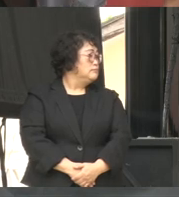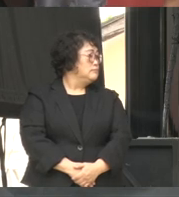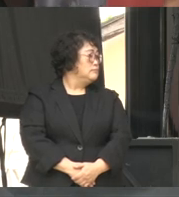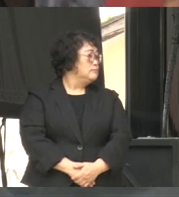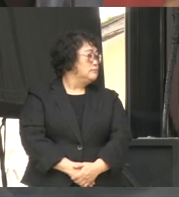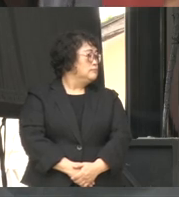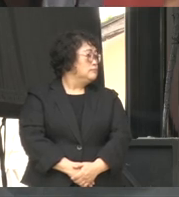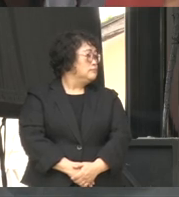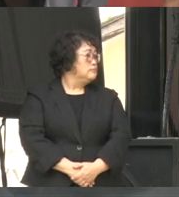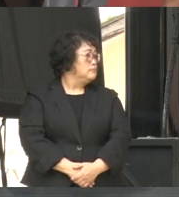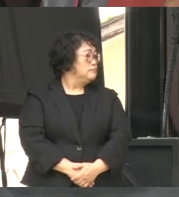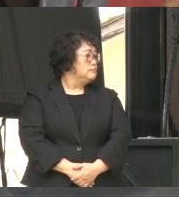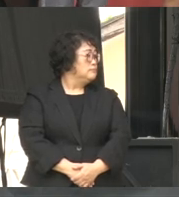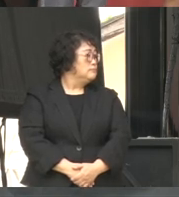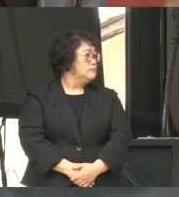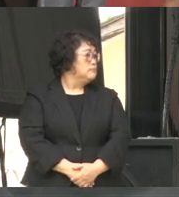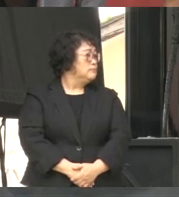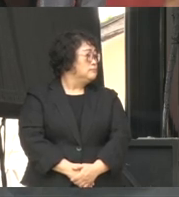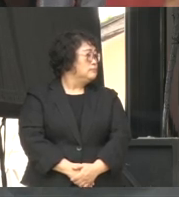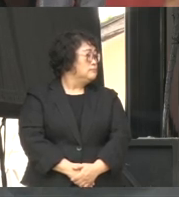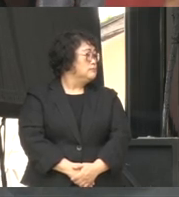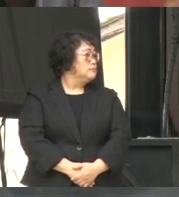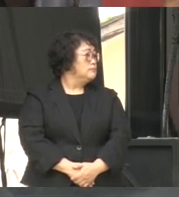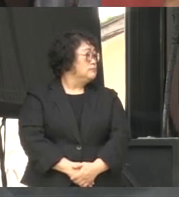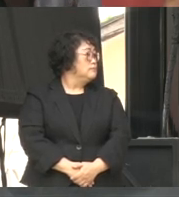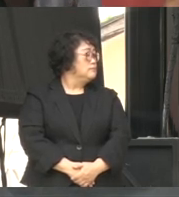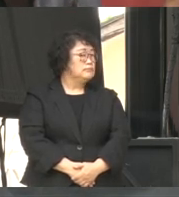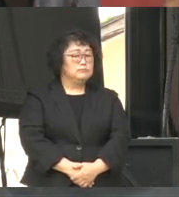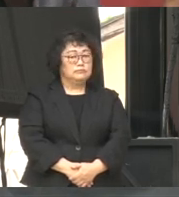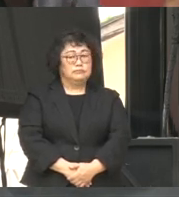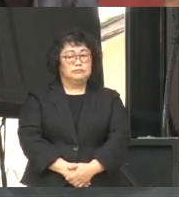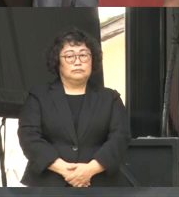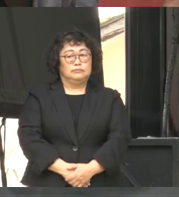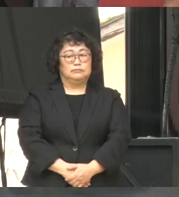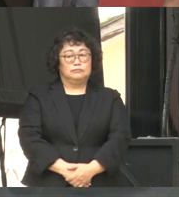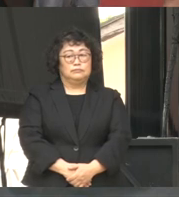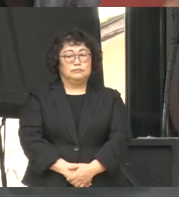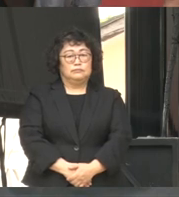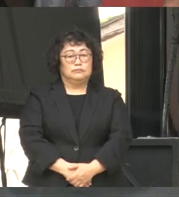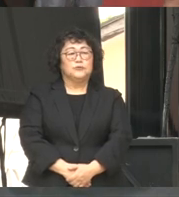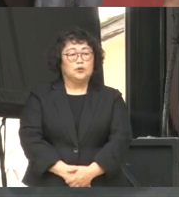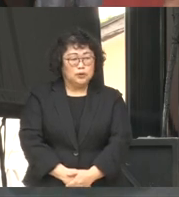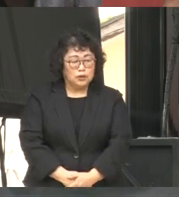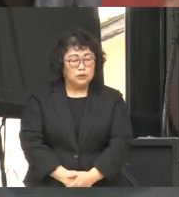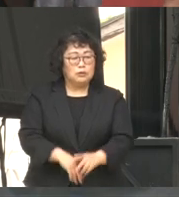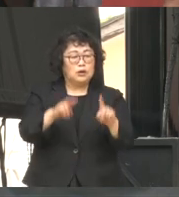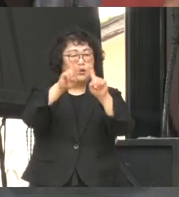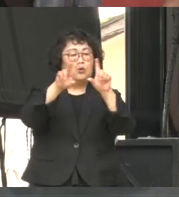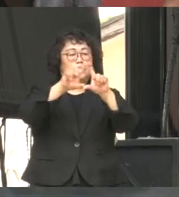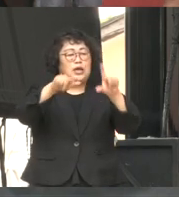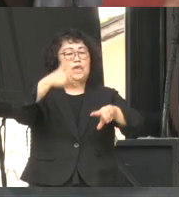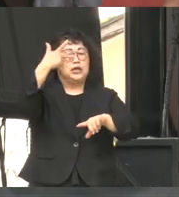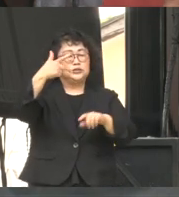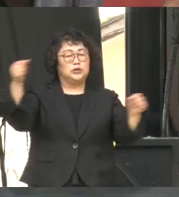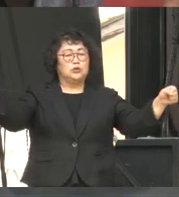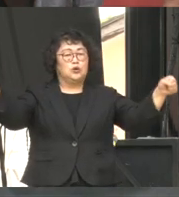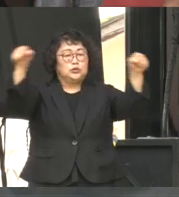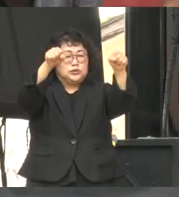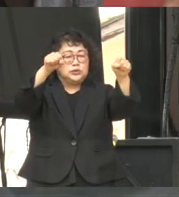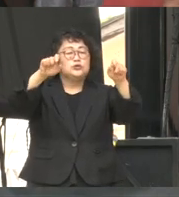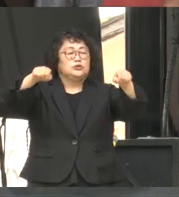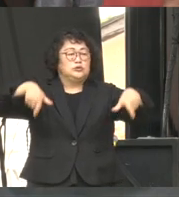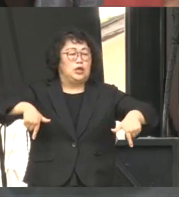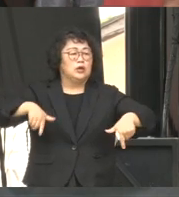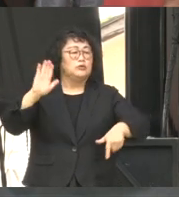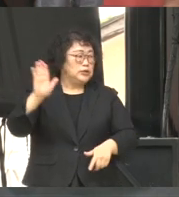それでは 小平市のトーチキススタートです